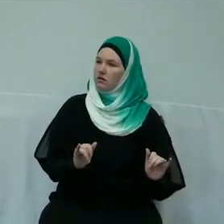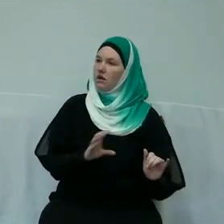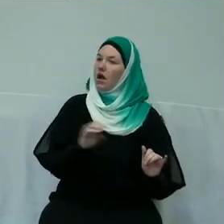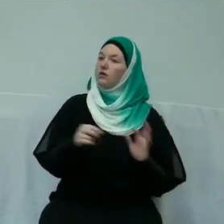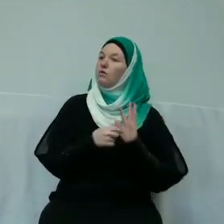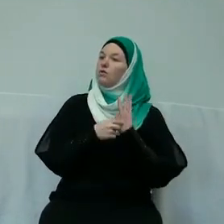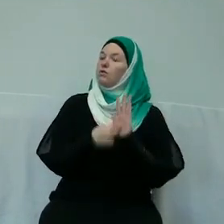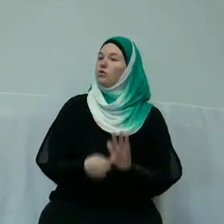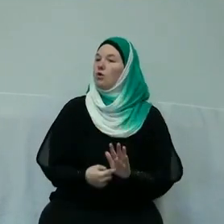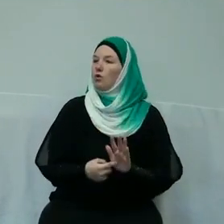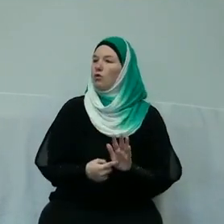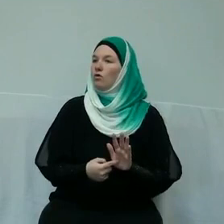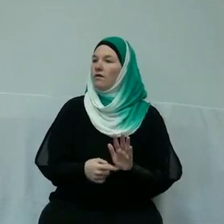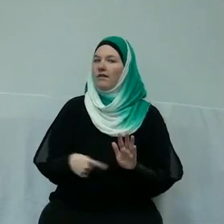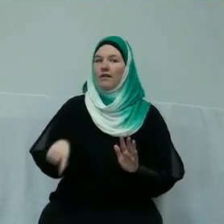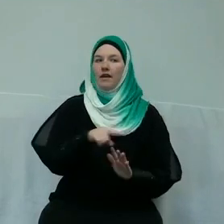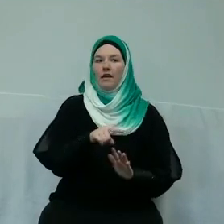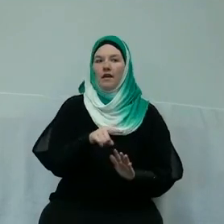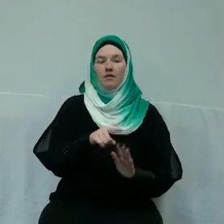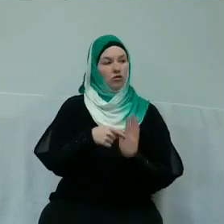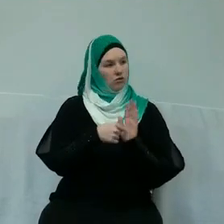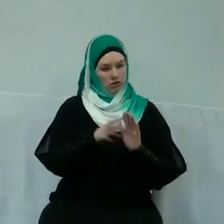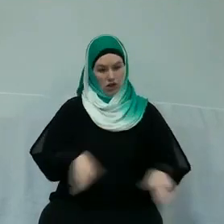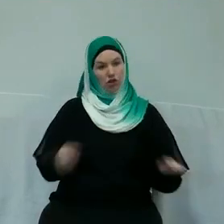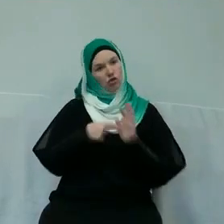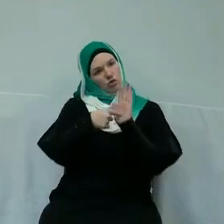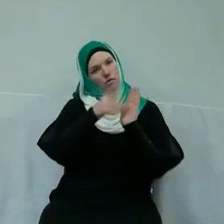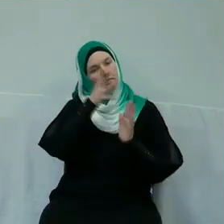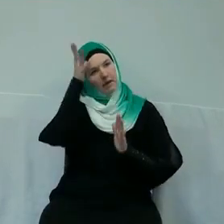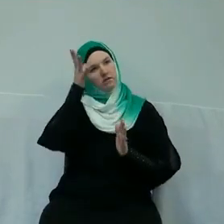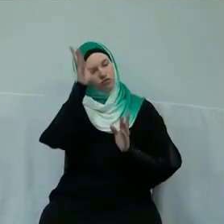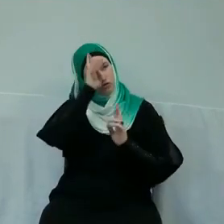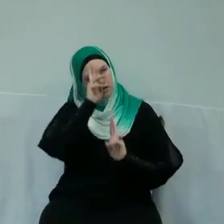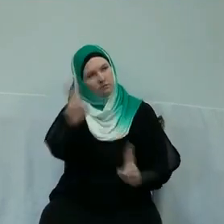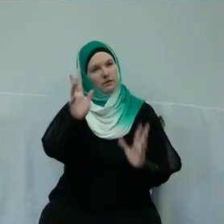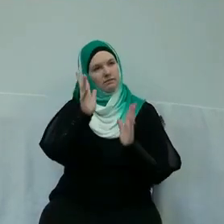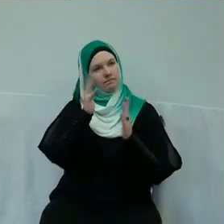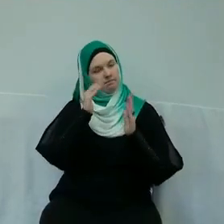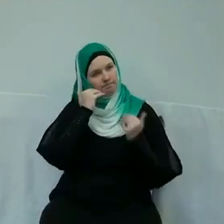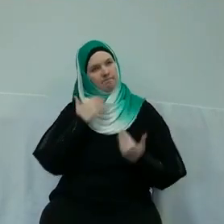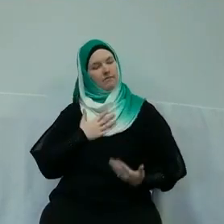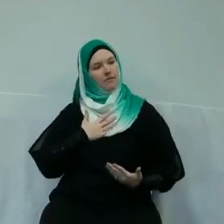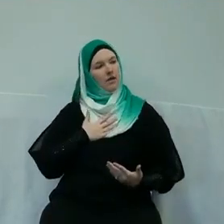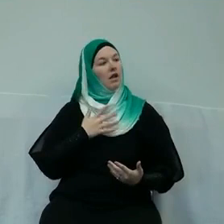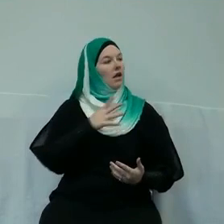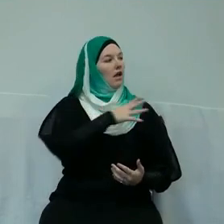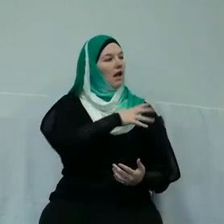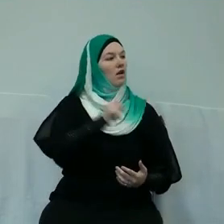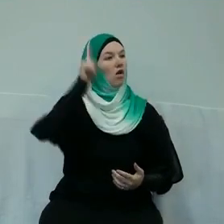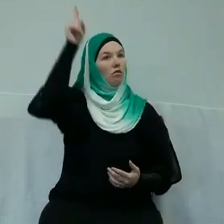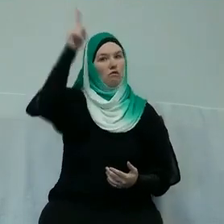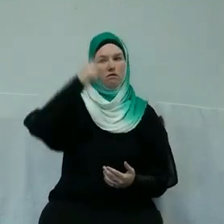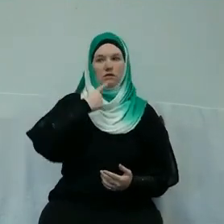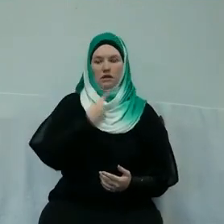show them the utmost humility and the utmost respect. So much so that Allah says, فَلَا